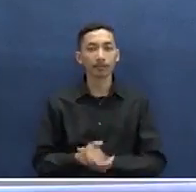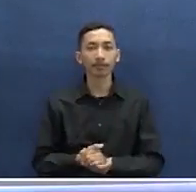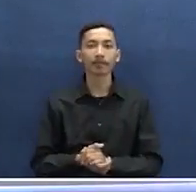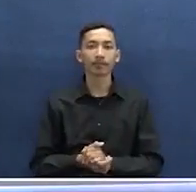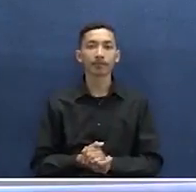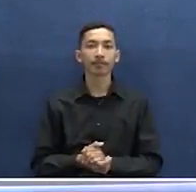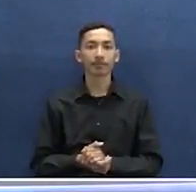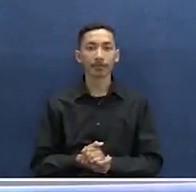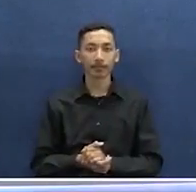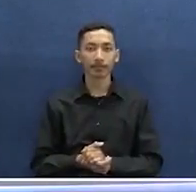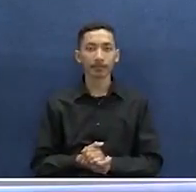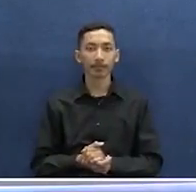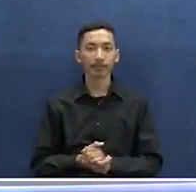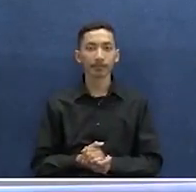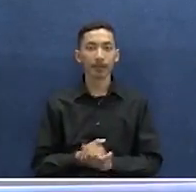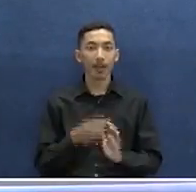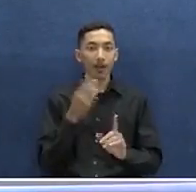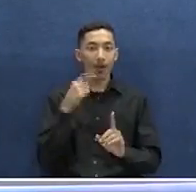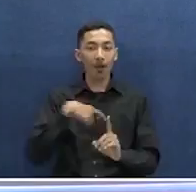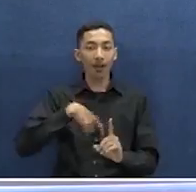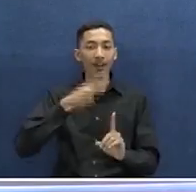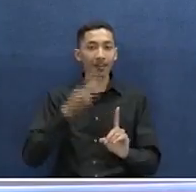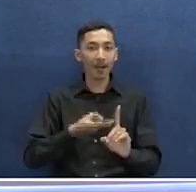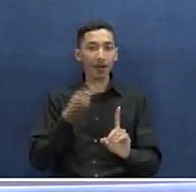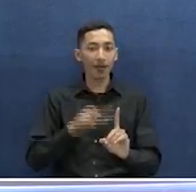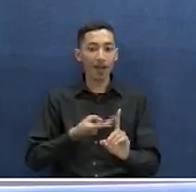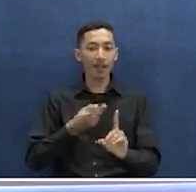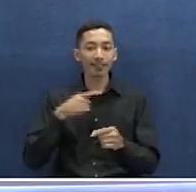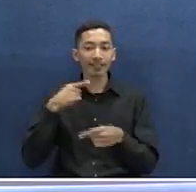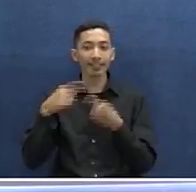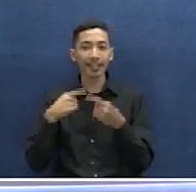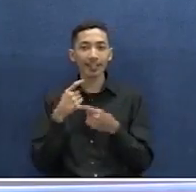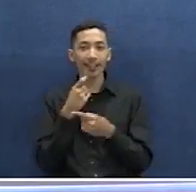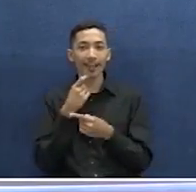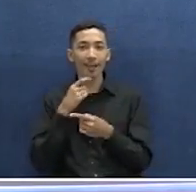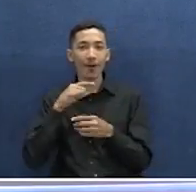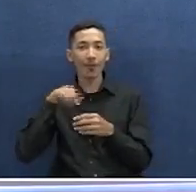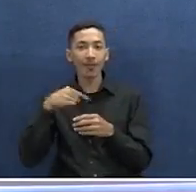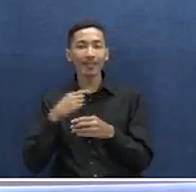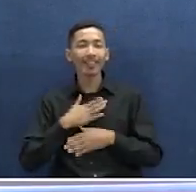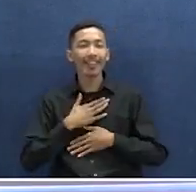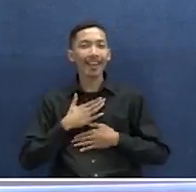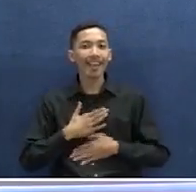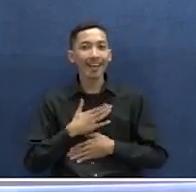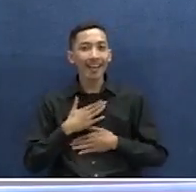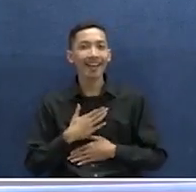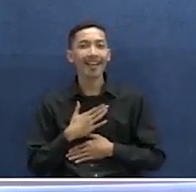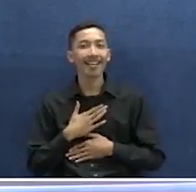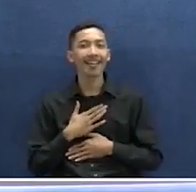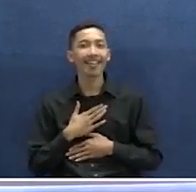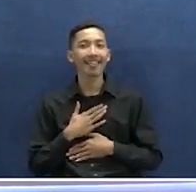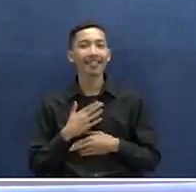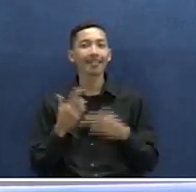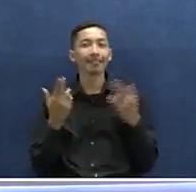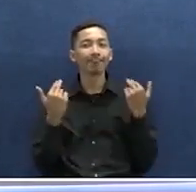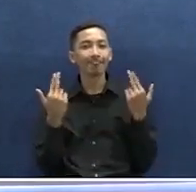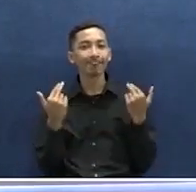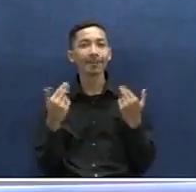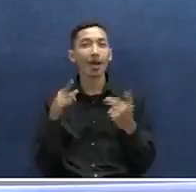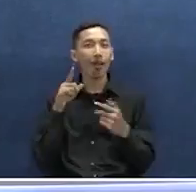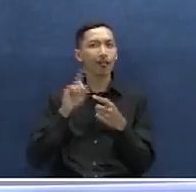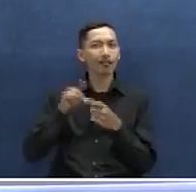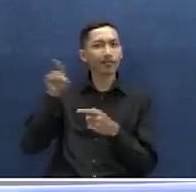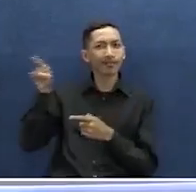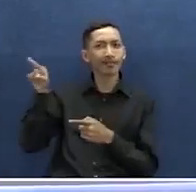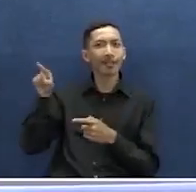pendakwah kalau lagi cerita soal copy tenang ini Iya ceritanya juga berbunga-bunga emosi-emosi Bapak yakin emosi